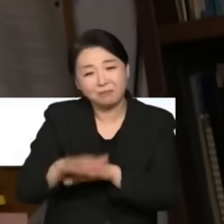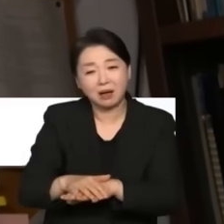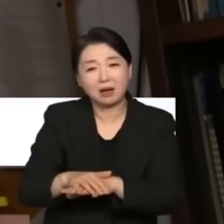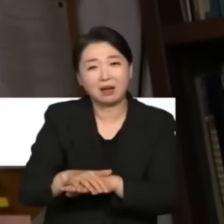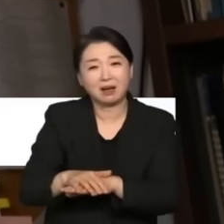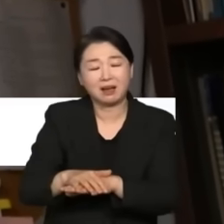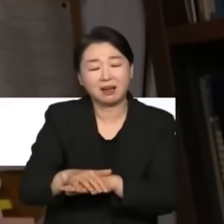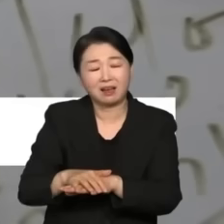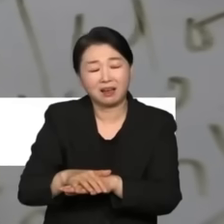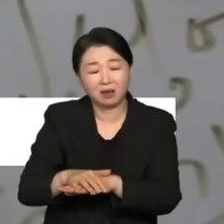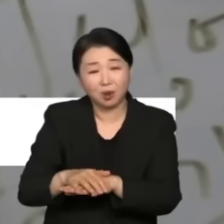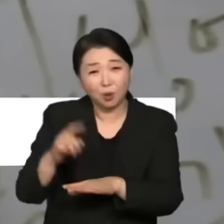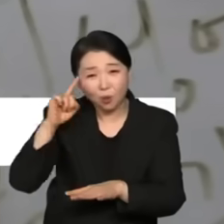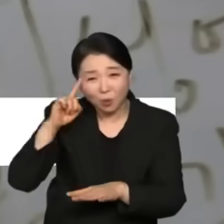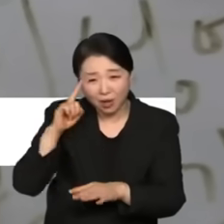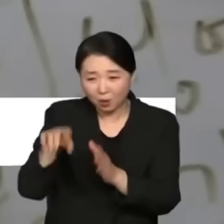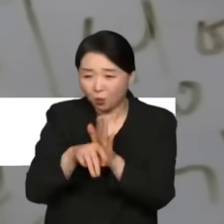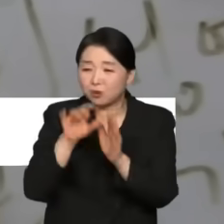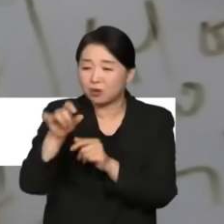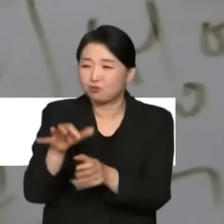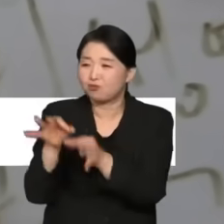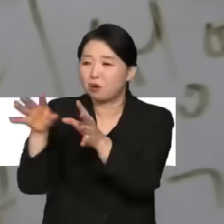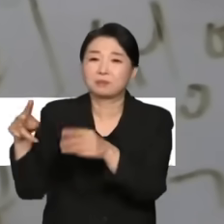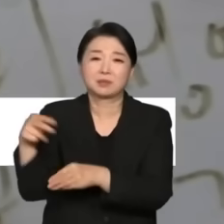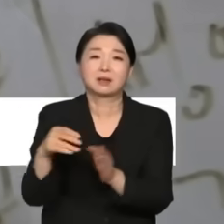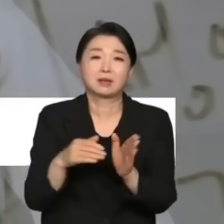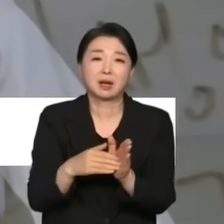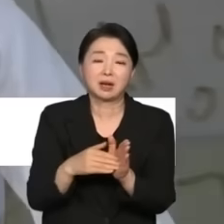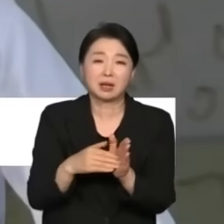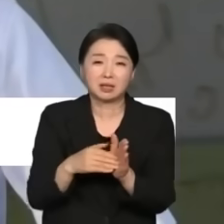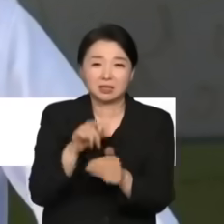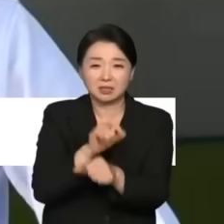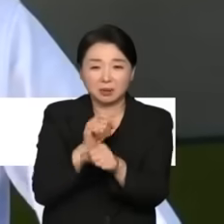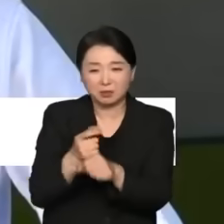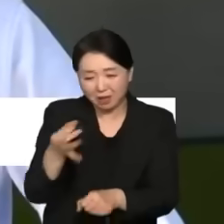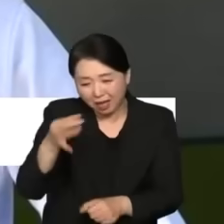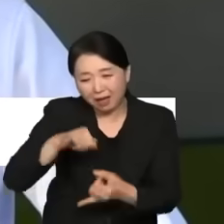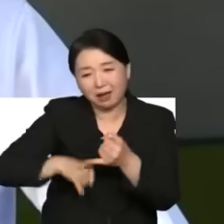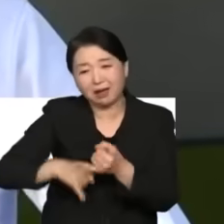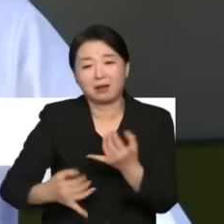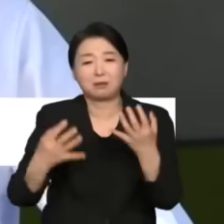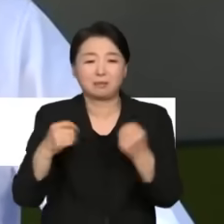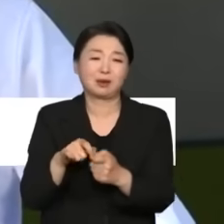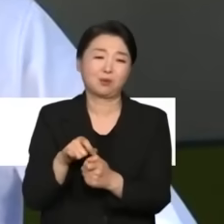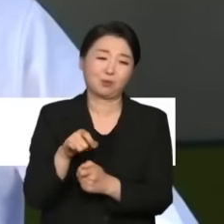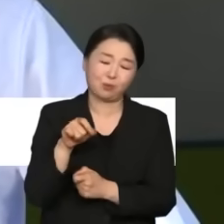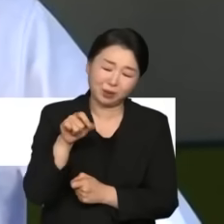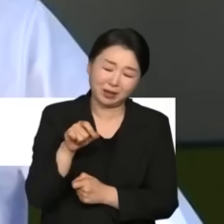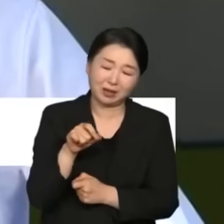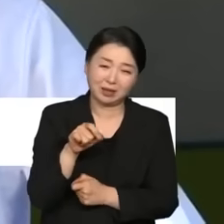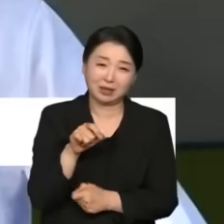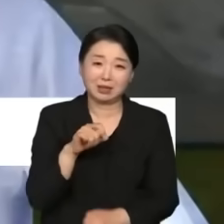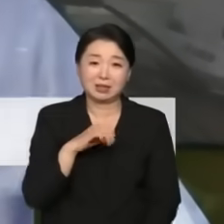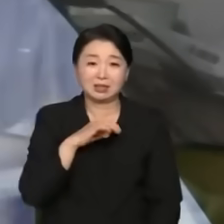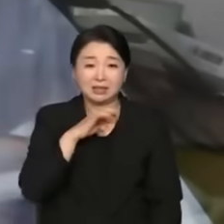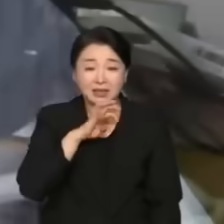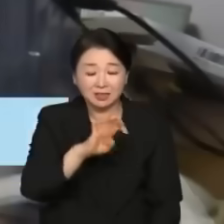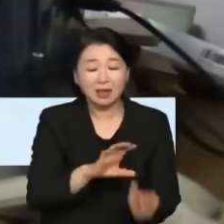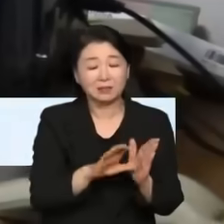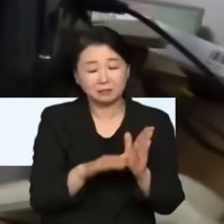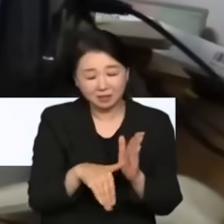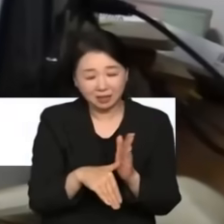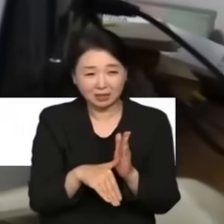끊겼고 사무실 임대료도 밀린지 오래기 때문입니다 40대에 사채 피해자들을 돕는 일에 뛰어든 송태경